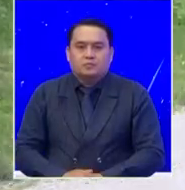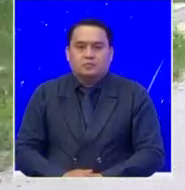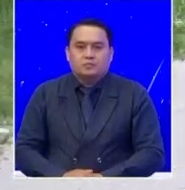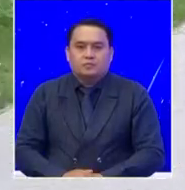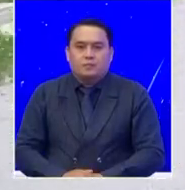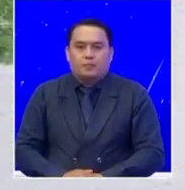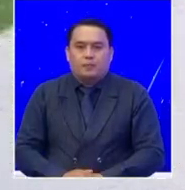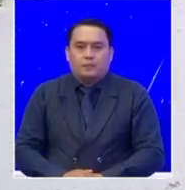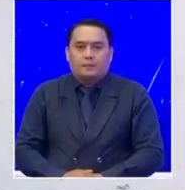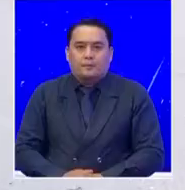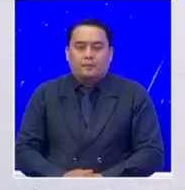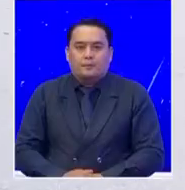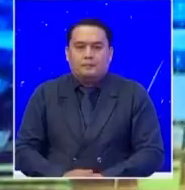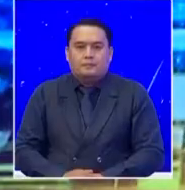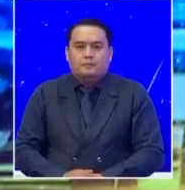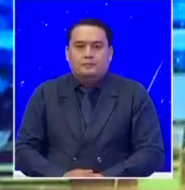ЖТСУ.